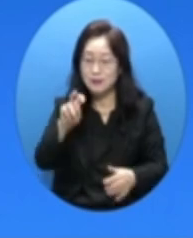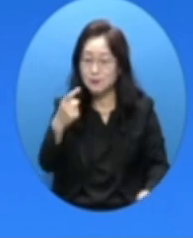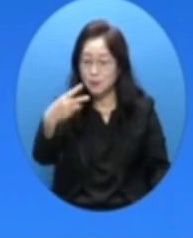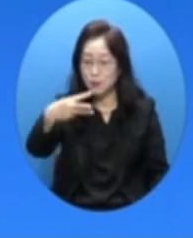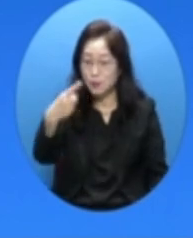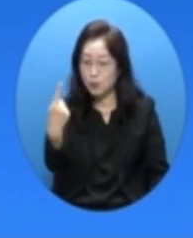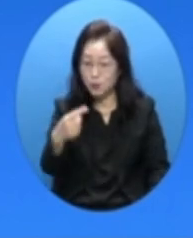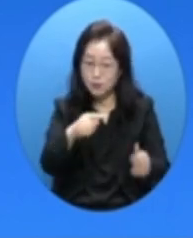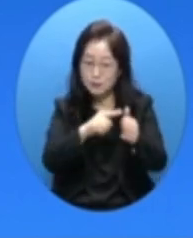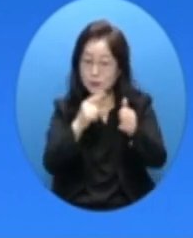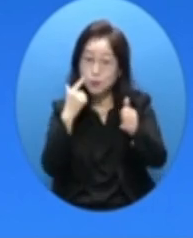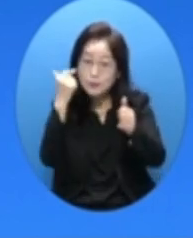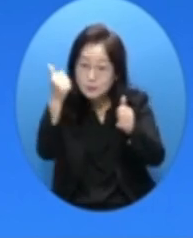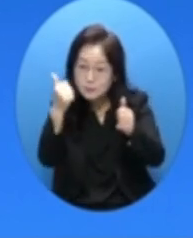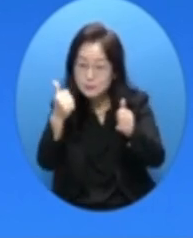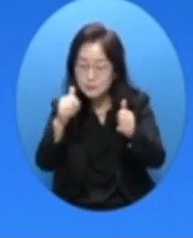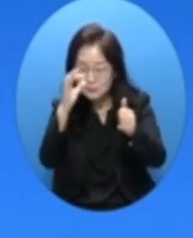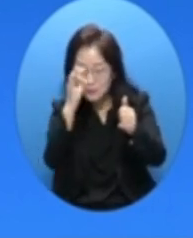목사님이 하나님께서